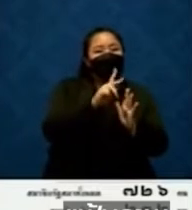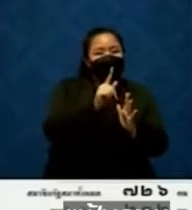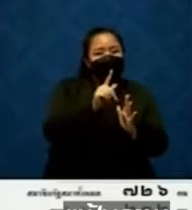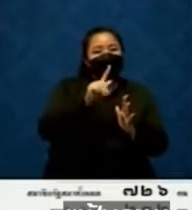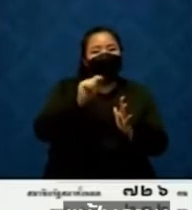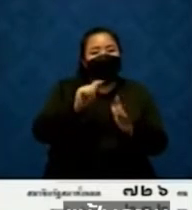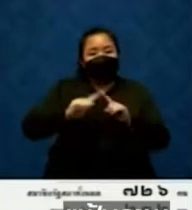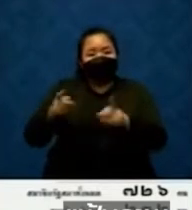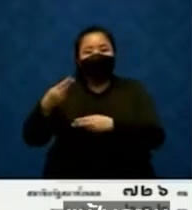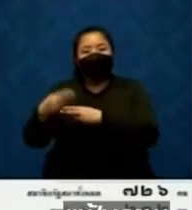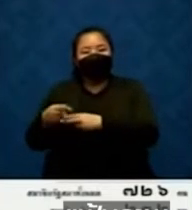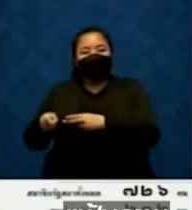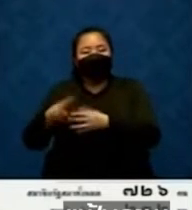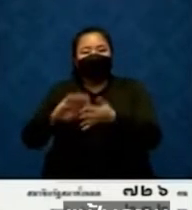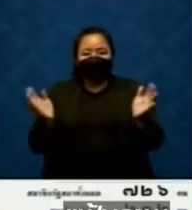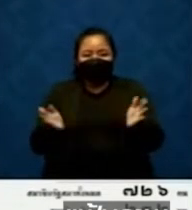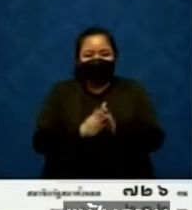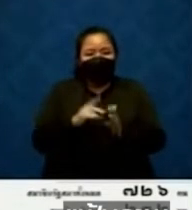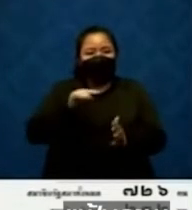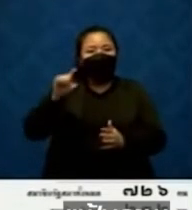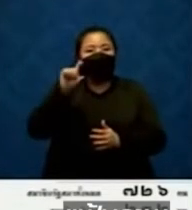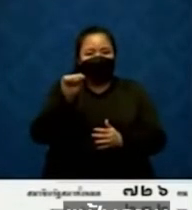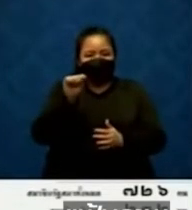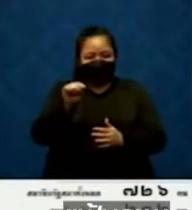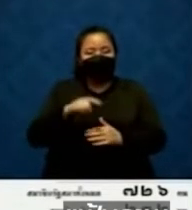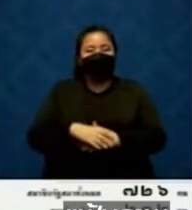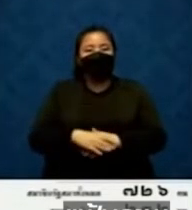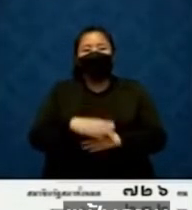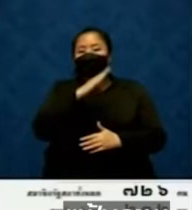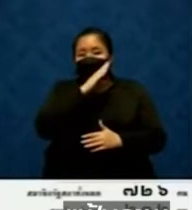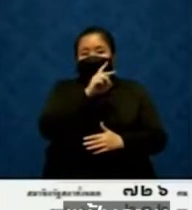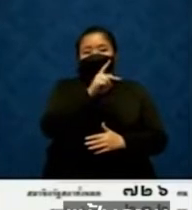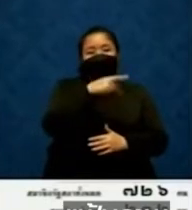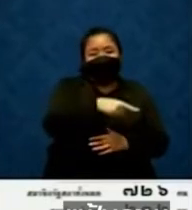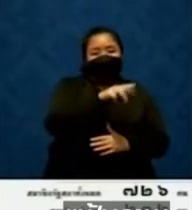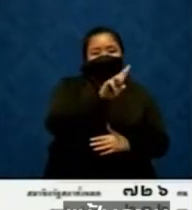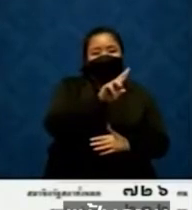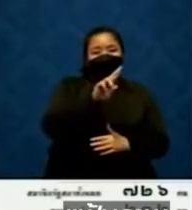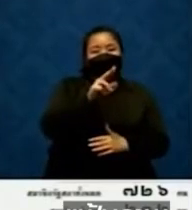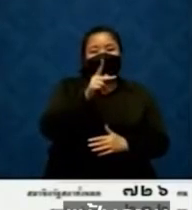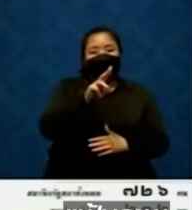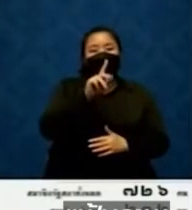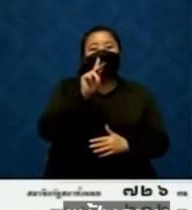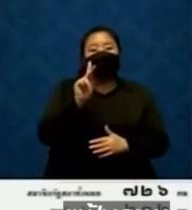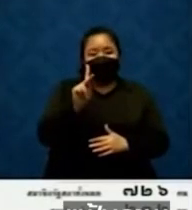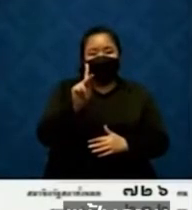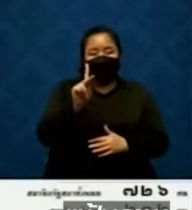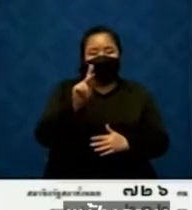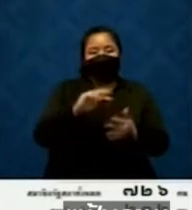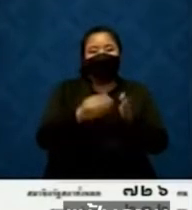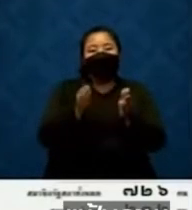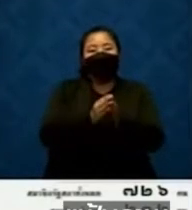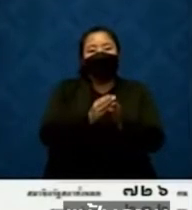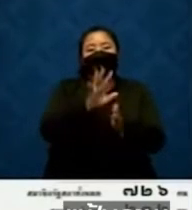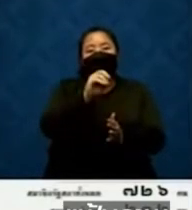ว่าแต่ละพรรคจะได้สักกี่คนจะเอาร้อยหารหรือว่า 500 /ที่สุดแล้วเป็นครั้งแรกๆเหมือนกันนะ